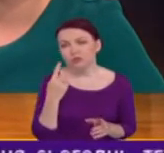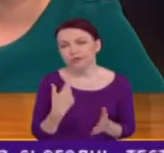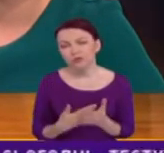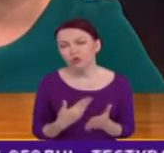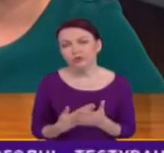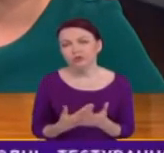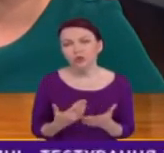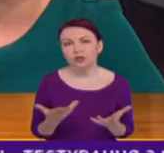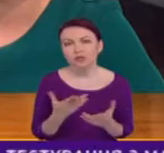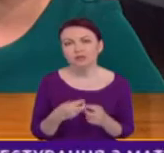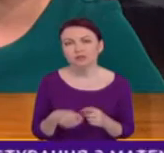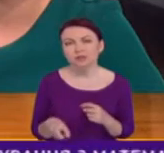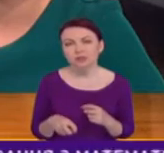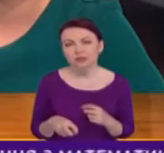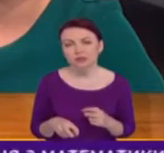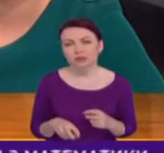там